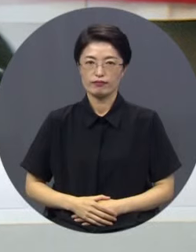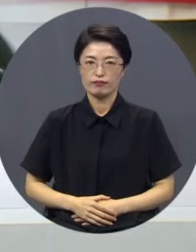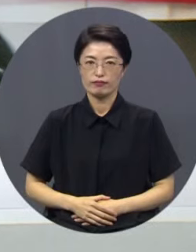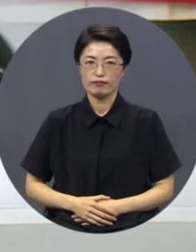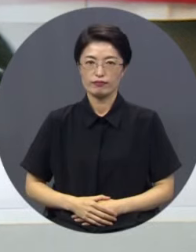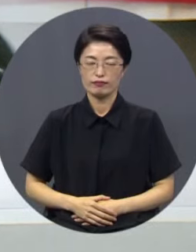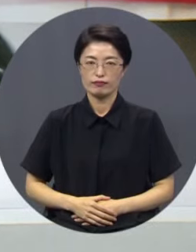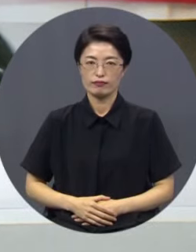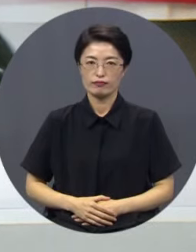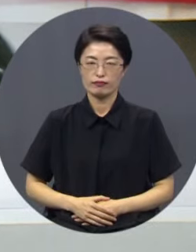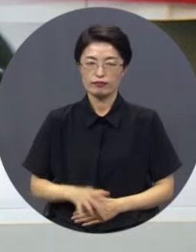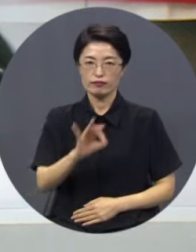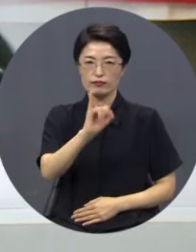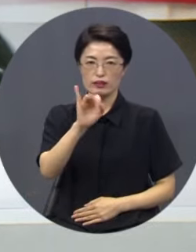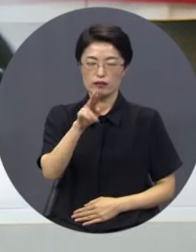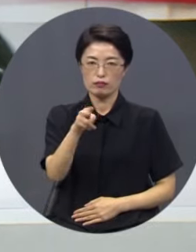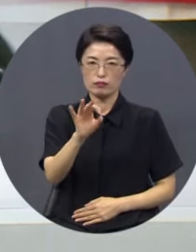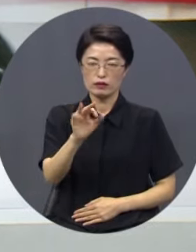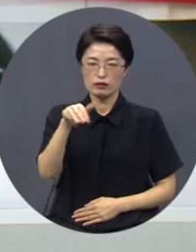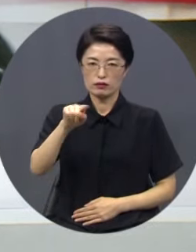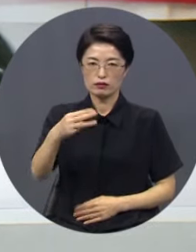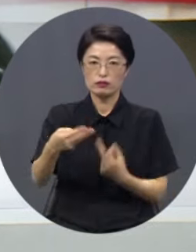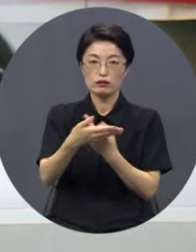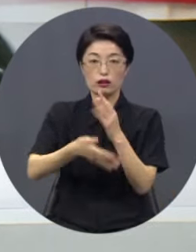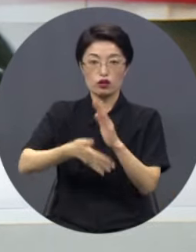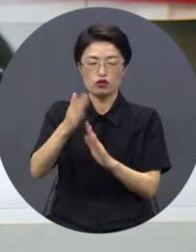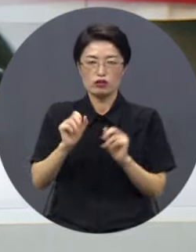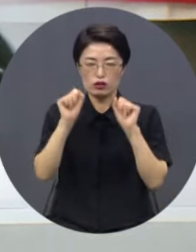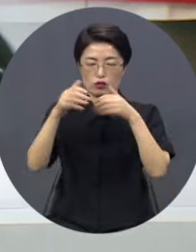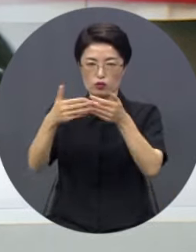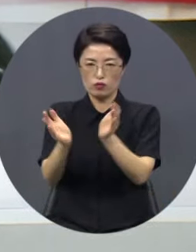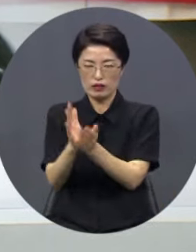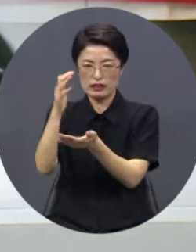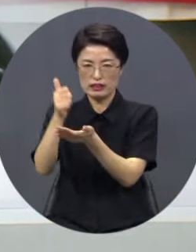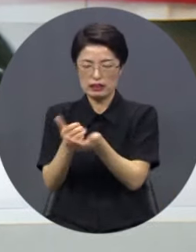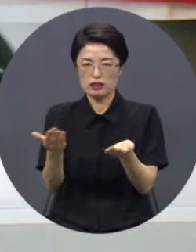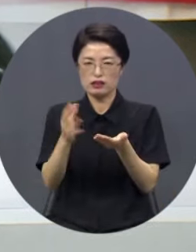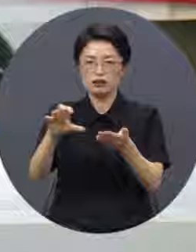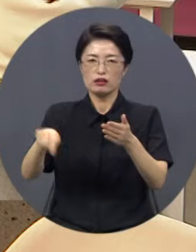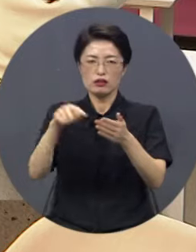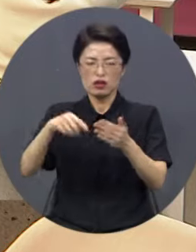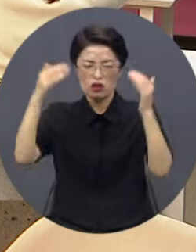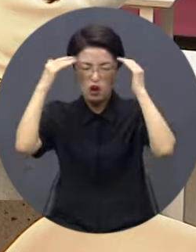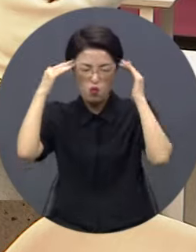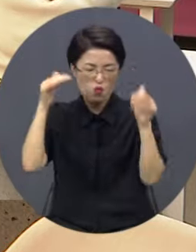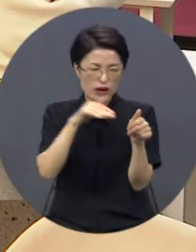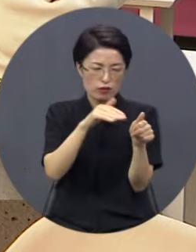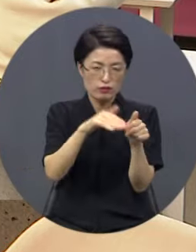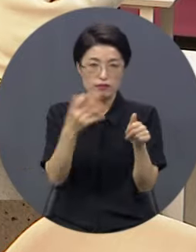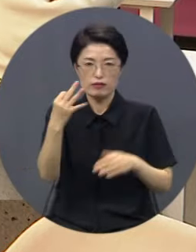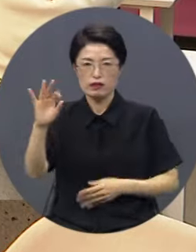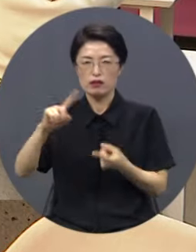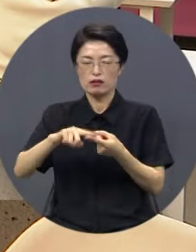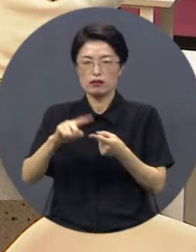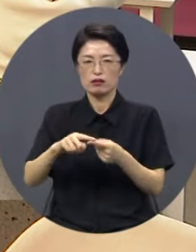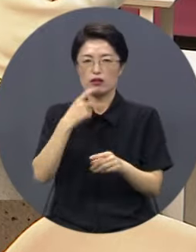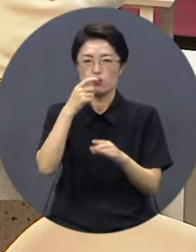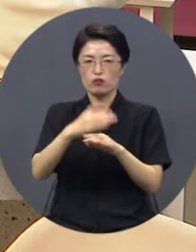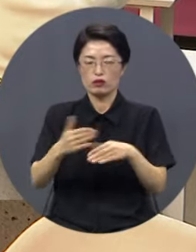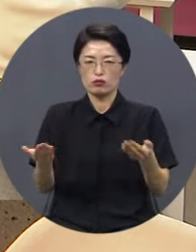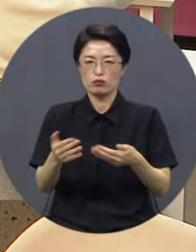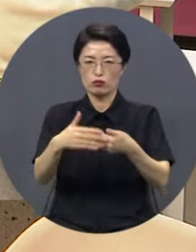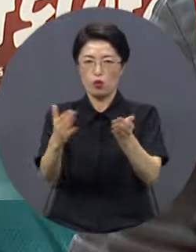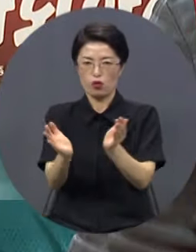가졌습니다 이병철 제주시 체육회장 직장내 괴롭힘 인정에 대해 민주노총 제주 본부가 제주도와